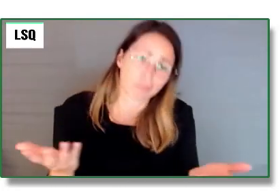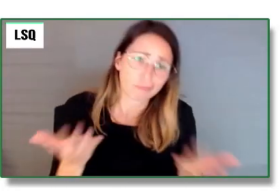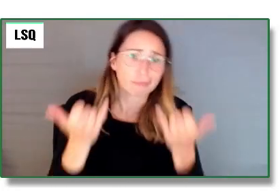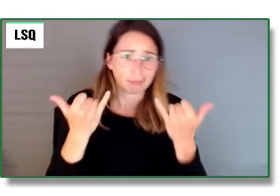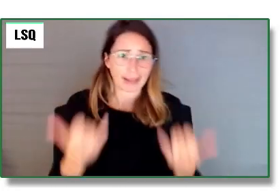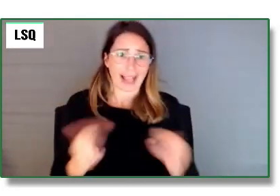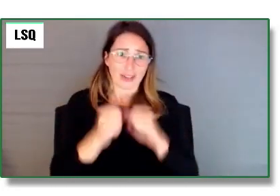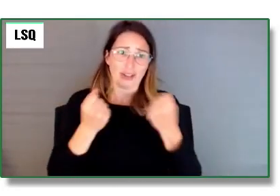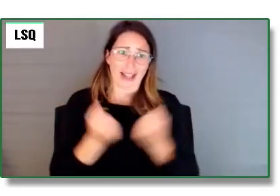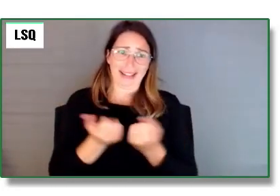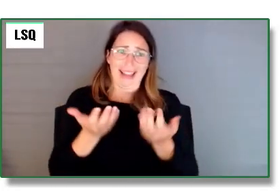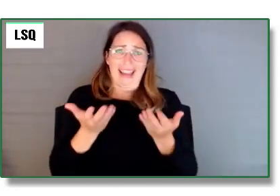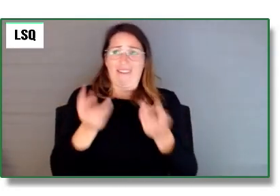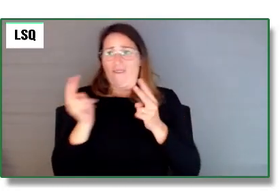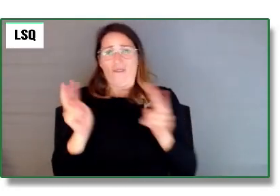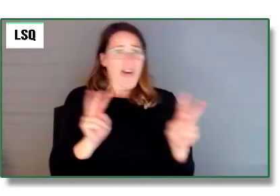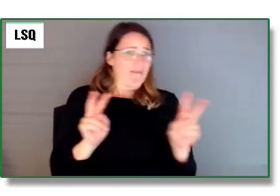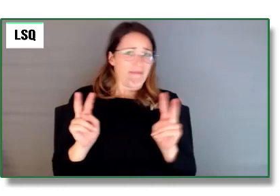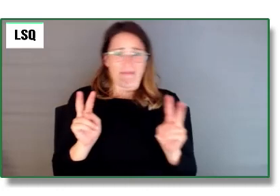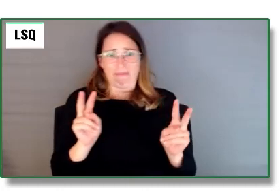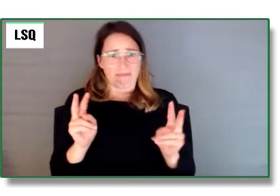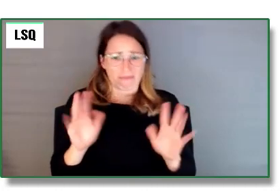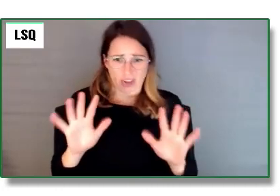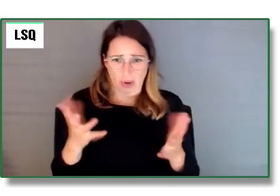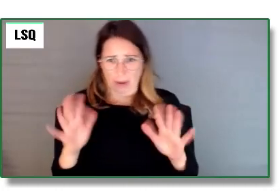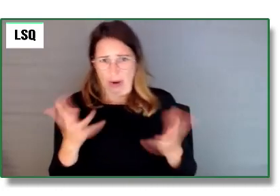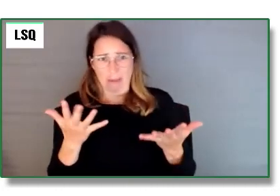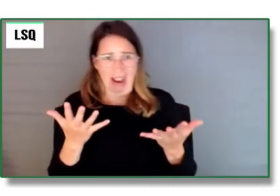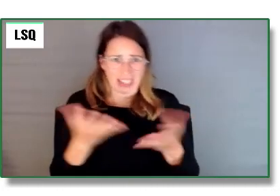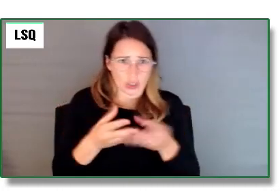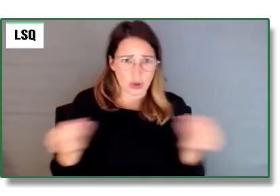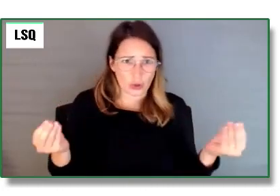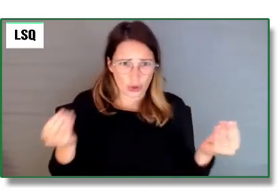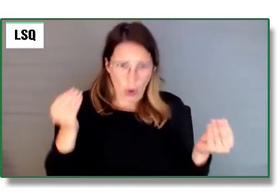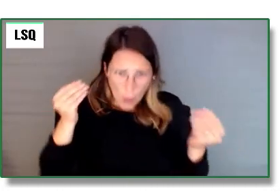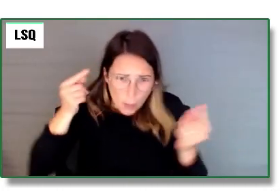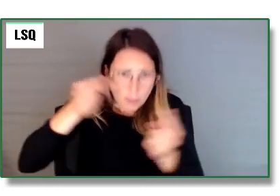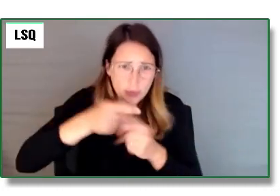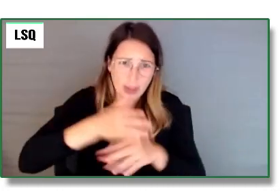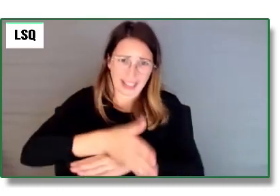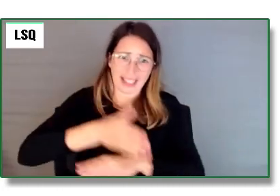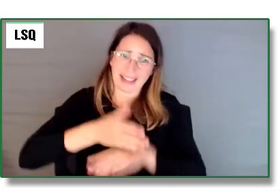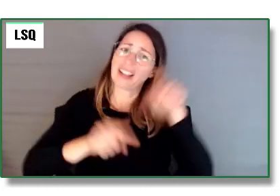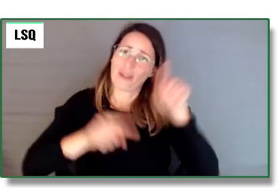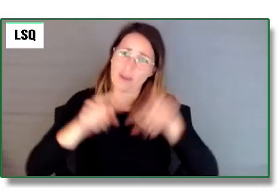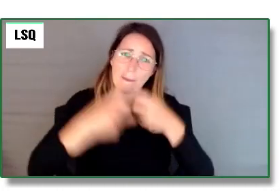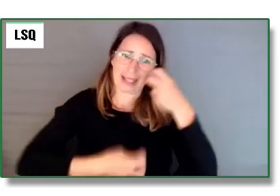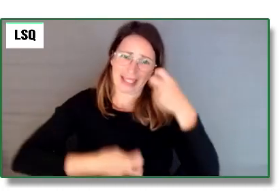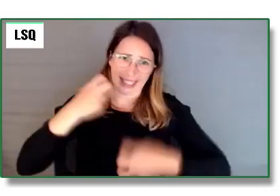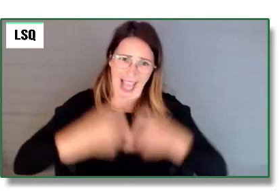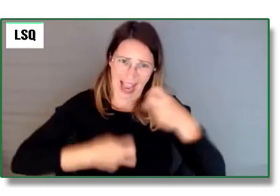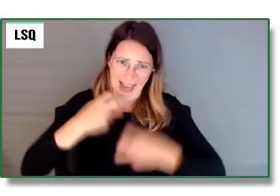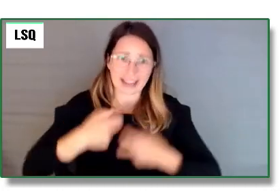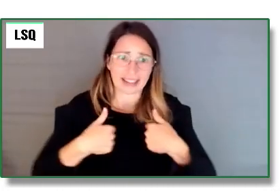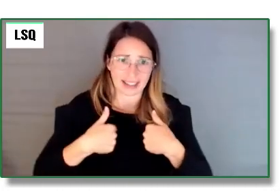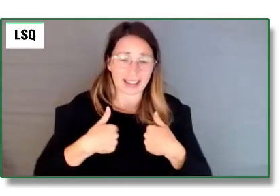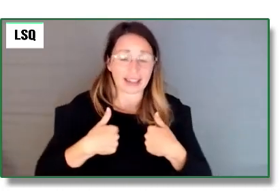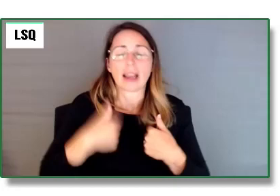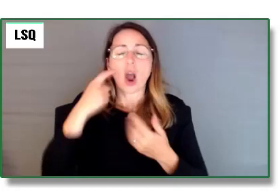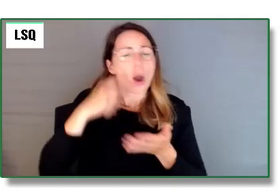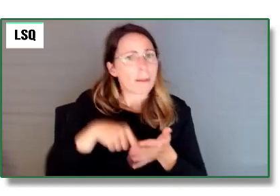voir pour que nous puissions trouver des solutions d'accessibilité. Nous pensons souvent que l'accessibilité est quelque chose qui se fait à la